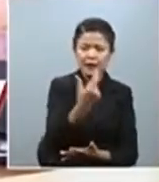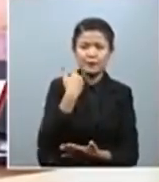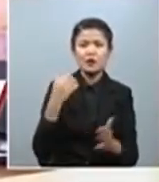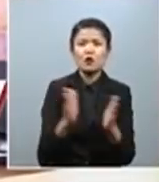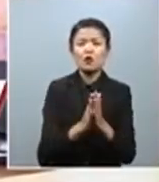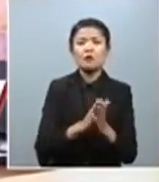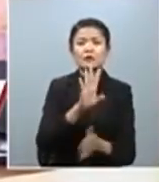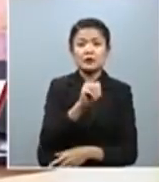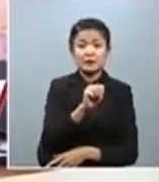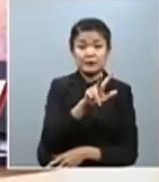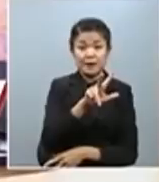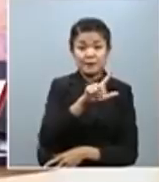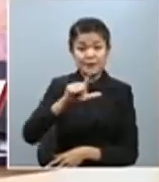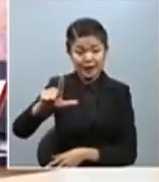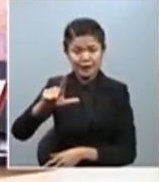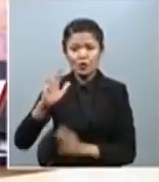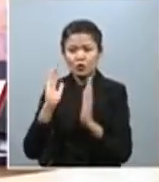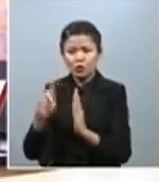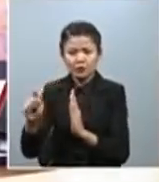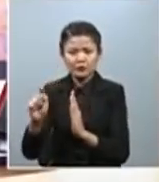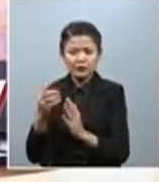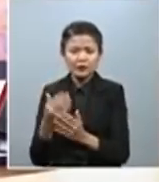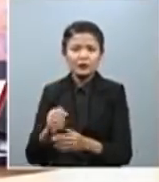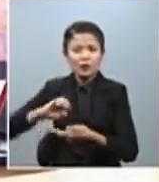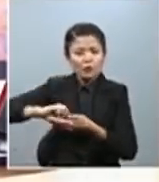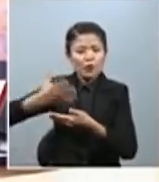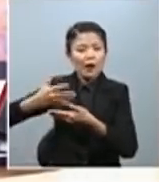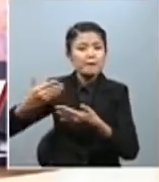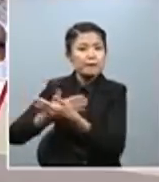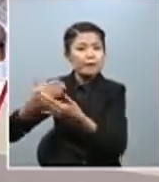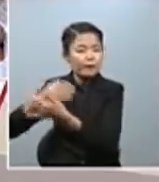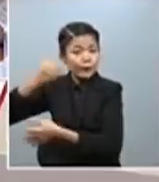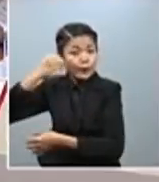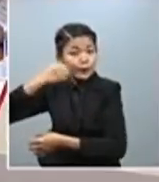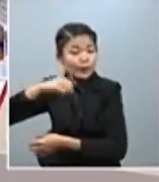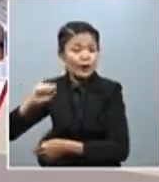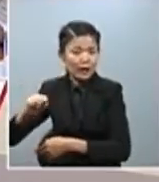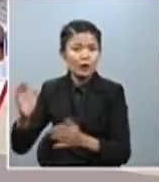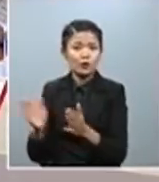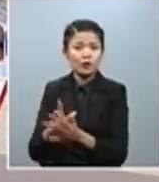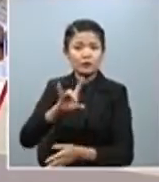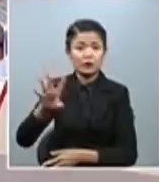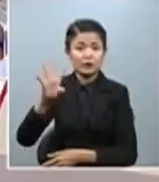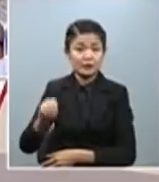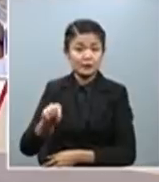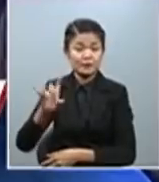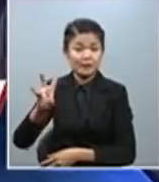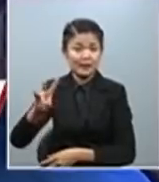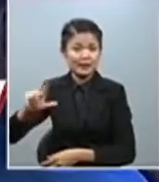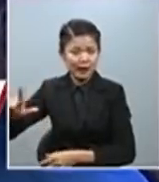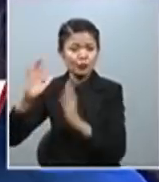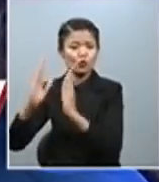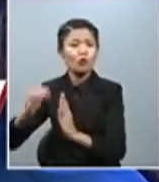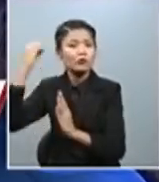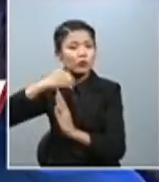นมีผู้ชมที่แอคทีฟทางด้านการใช้งานแอปพลิเคชันบนมือถือเป็นประจำถึง147ล้านคนต่อวันและถ้าหากจะ